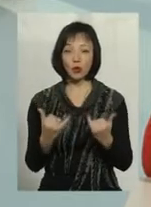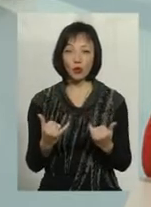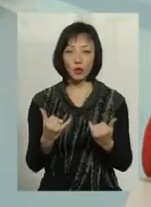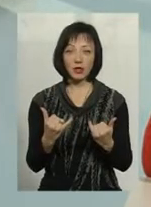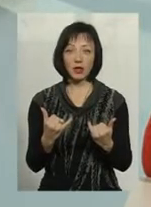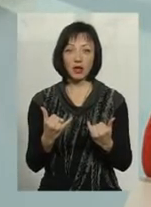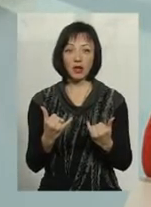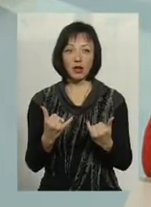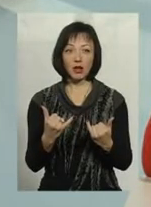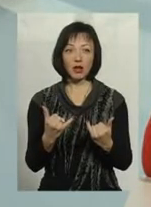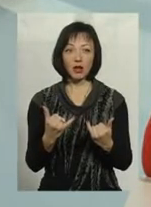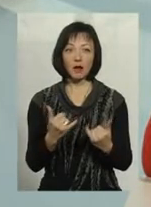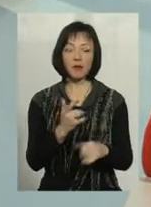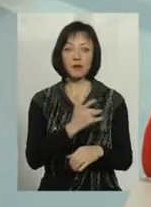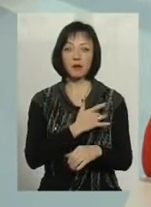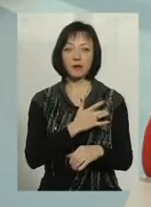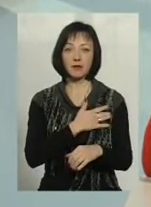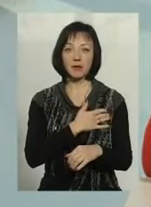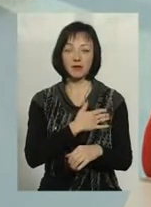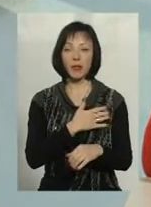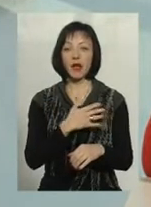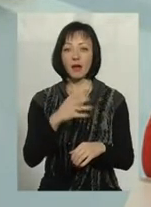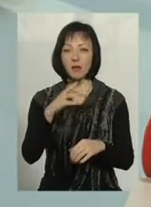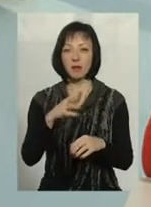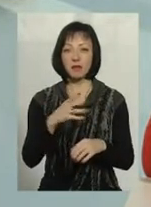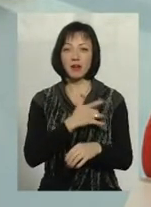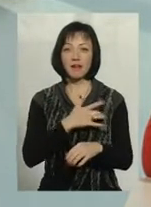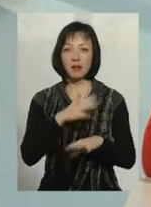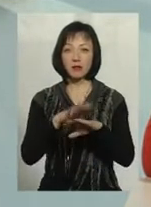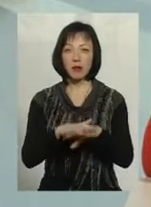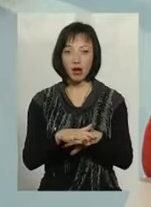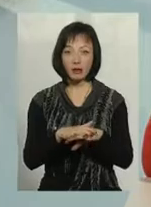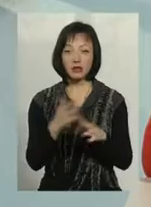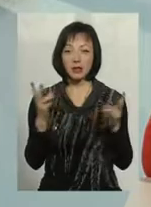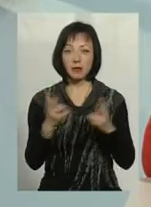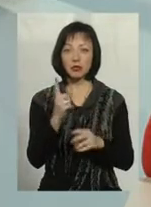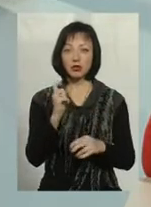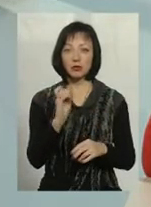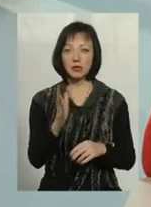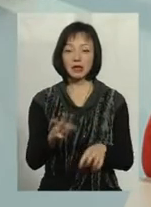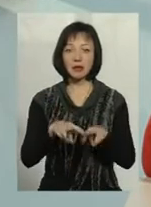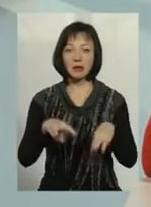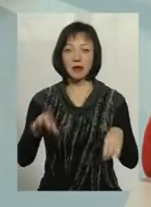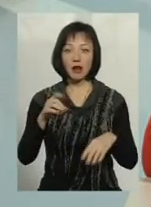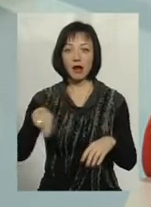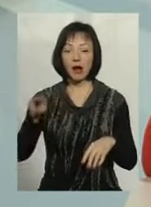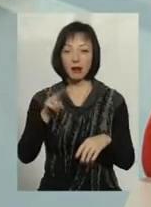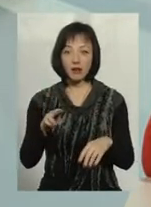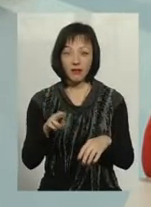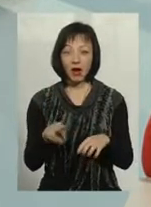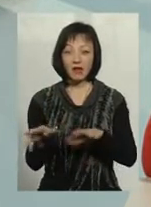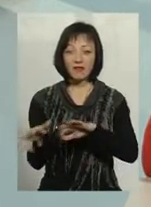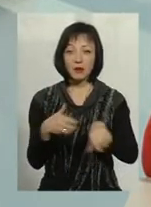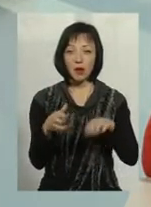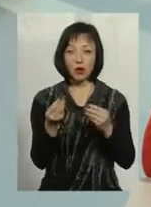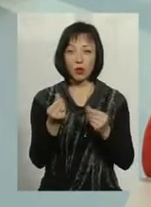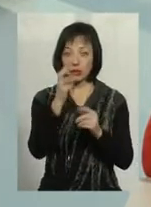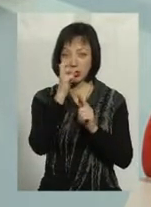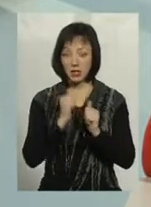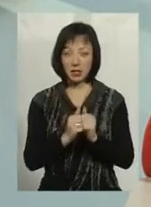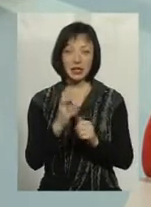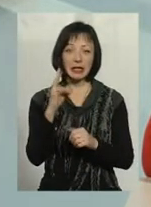котрі працюють, звичайно, що воно має заходити з нулем, тому що в усіх країнах, котрі навкруг нас, воно заходить в держави